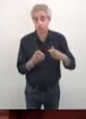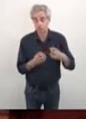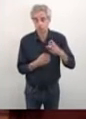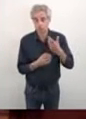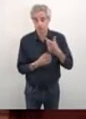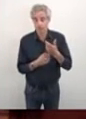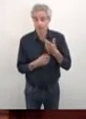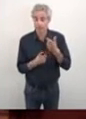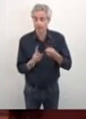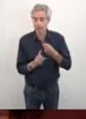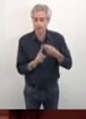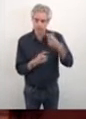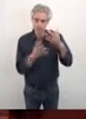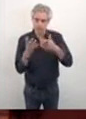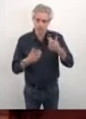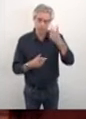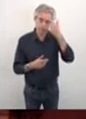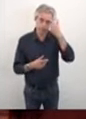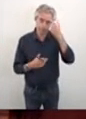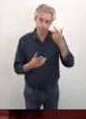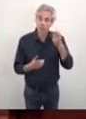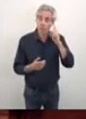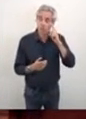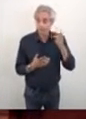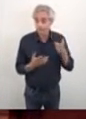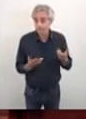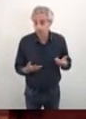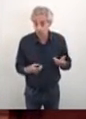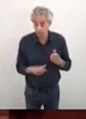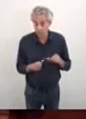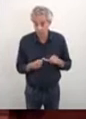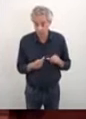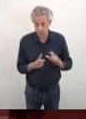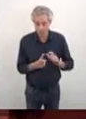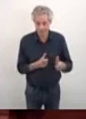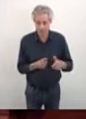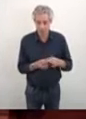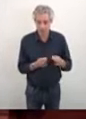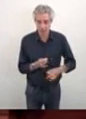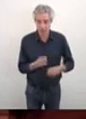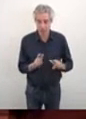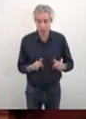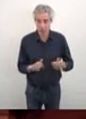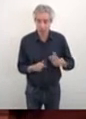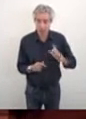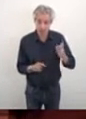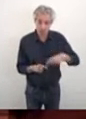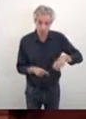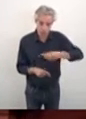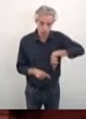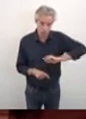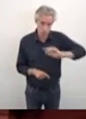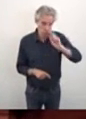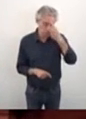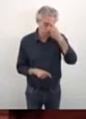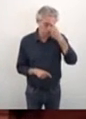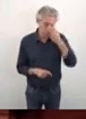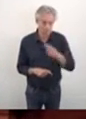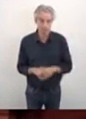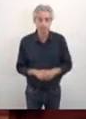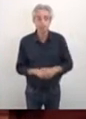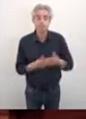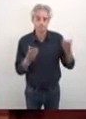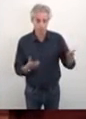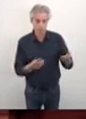C'est important d'avoir ces ordres d'idées parce que ce que nous faisons a un impact et il faut aujourd'hui qu'on se le mette dans la tête. L'outil nous permet